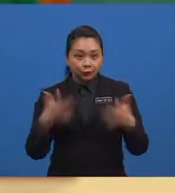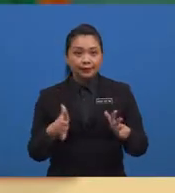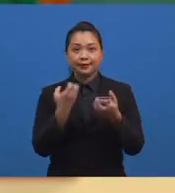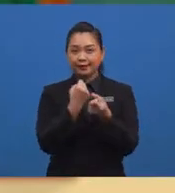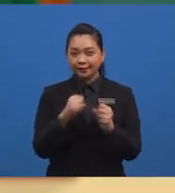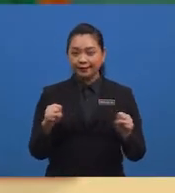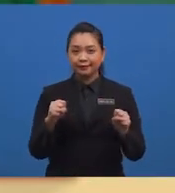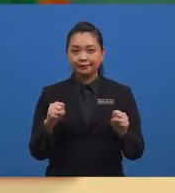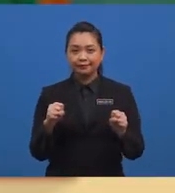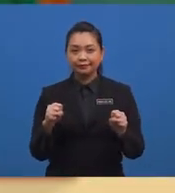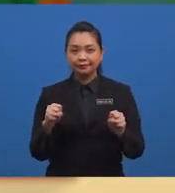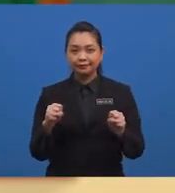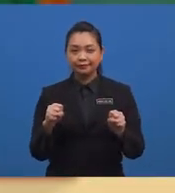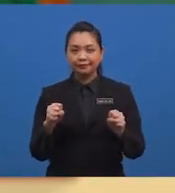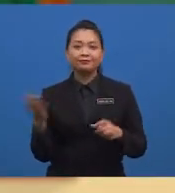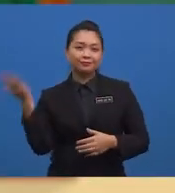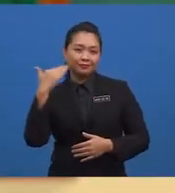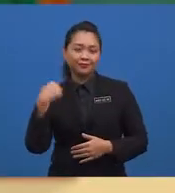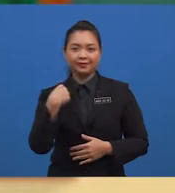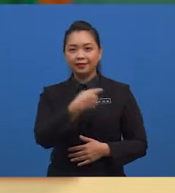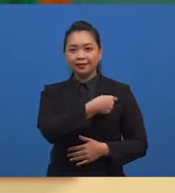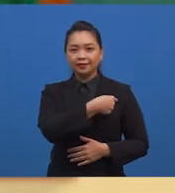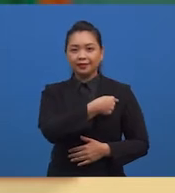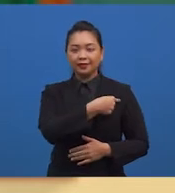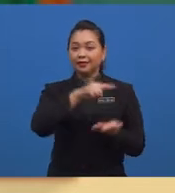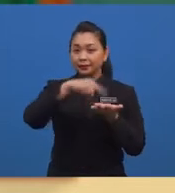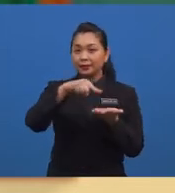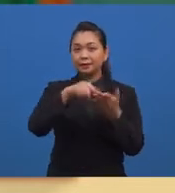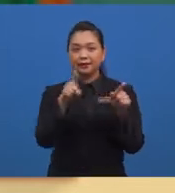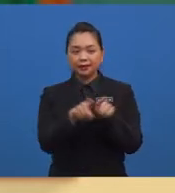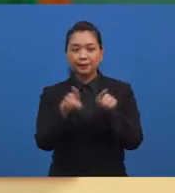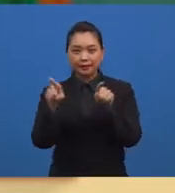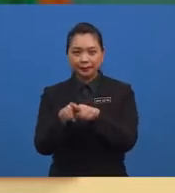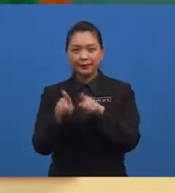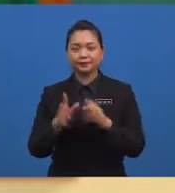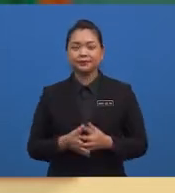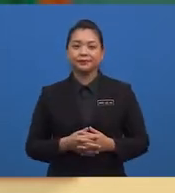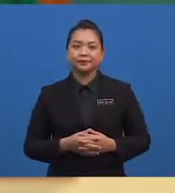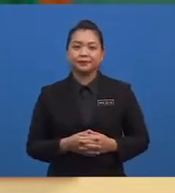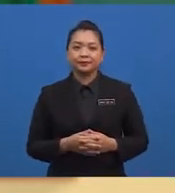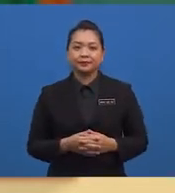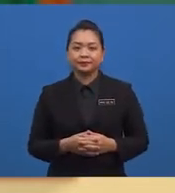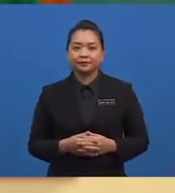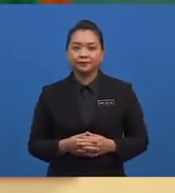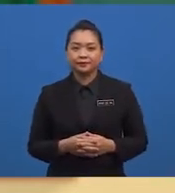Sudah bersediakah? Ayo, kita semak sama-sama ya.